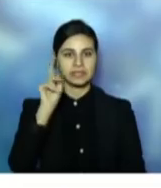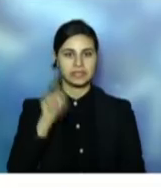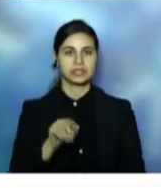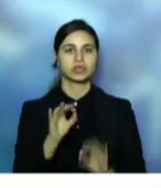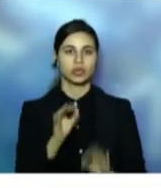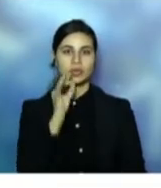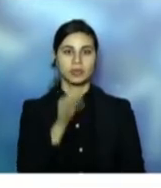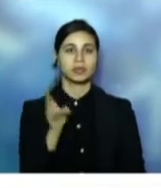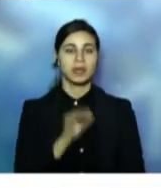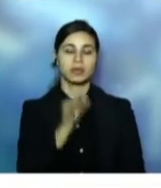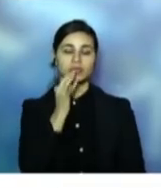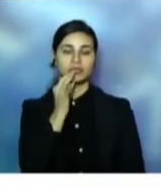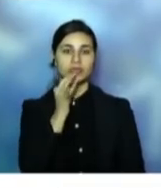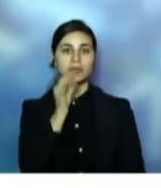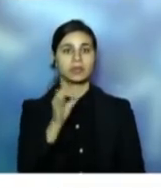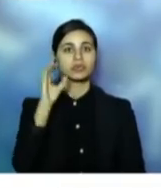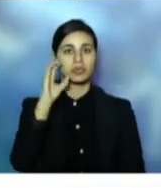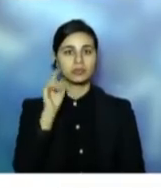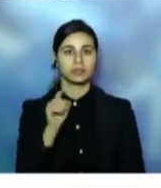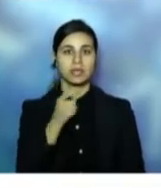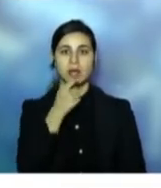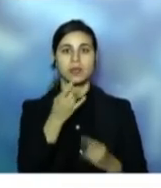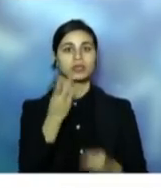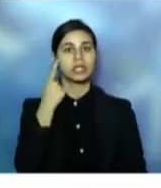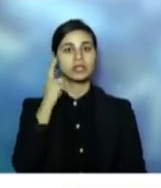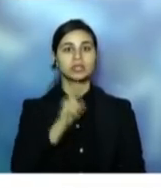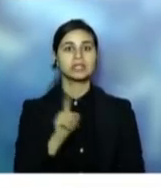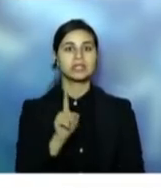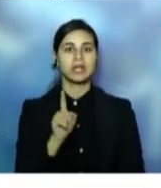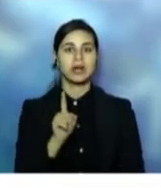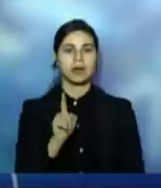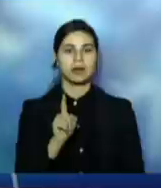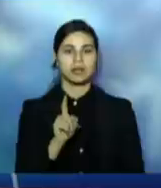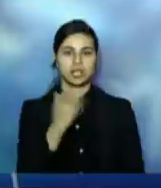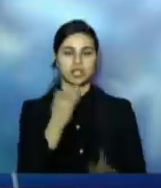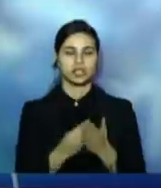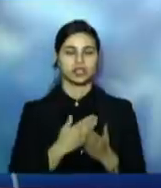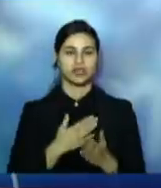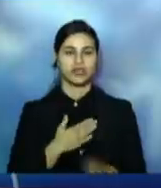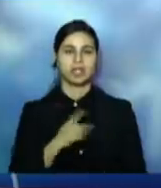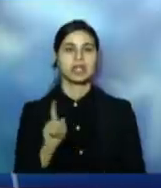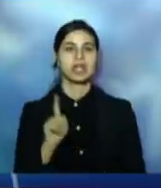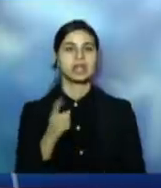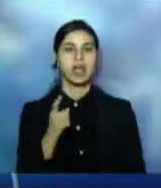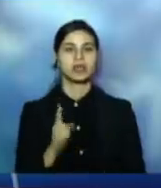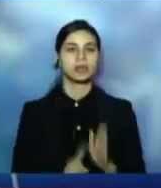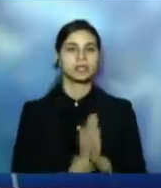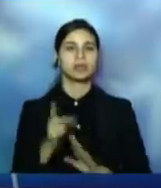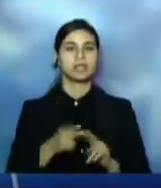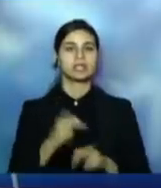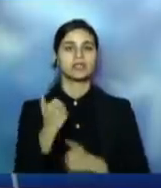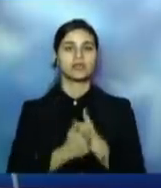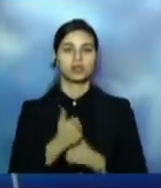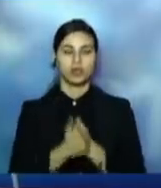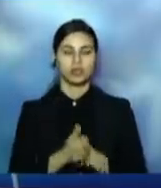პასუხი, მაგრამ ვიდრე პასუხს მოვისმენთ, მაყურებელმა ხომ უნდა იცოდეს, ჩვენ რატომ წამოვიწყეთ ეს